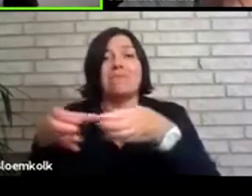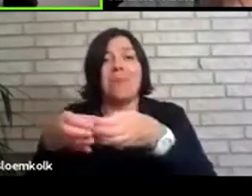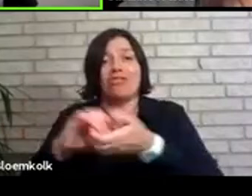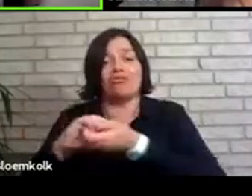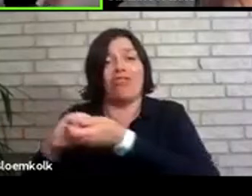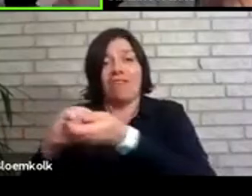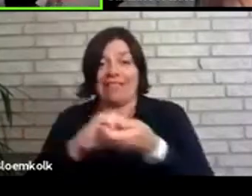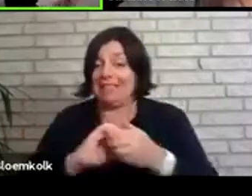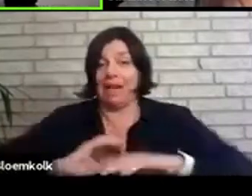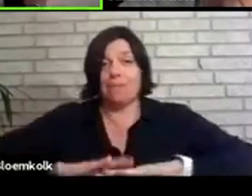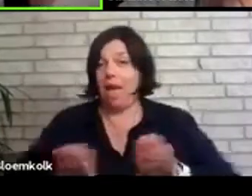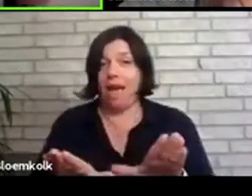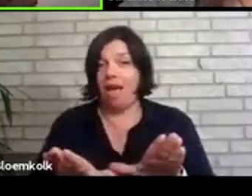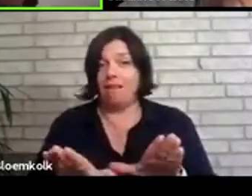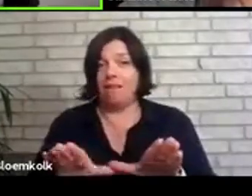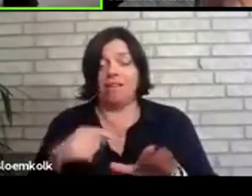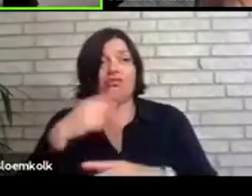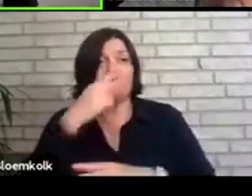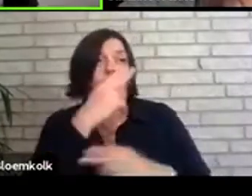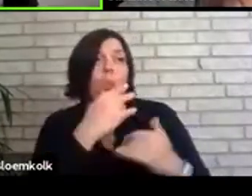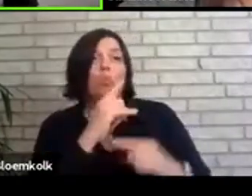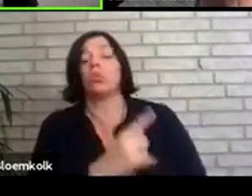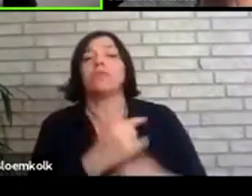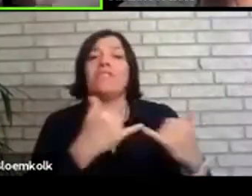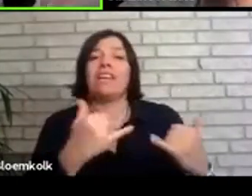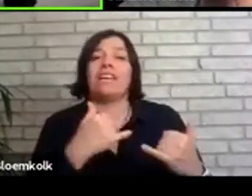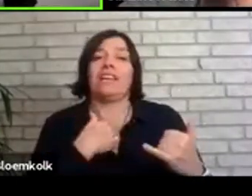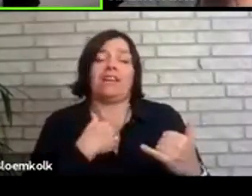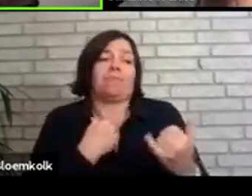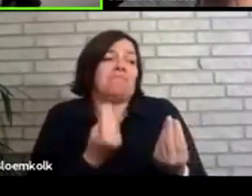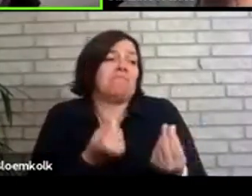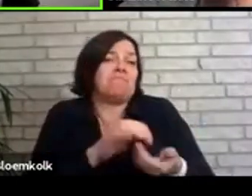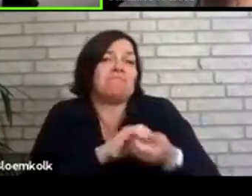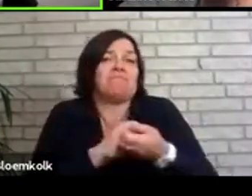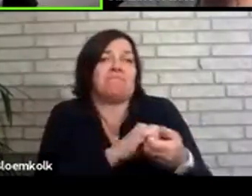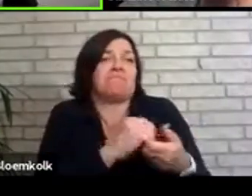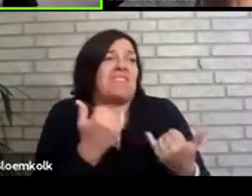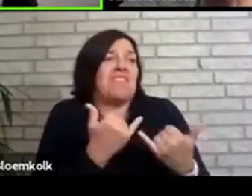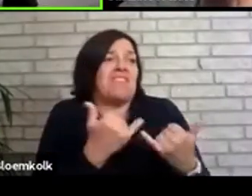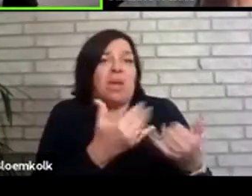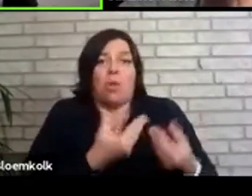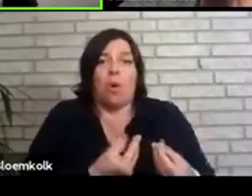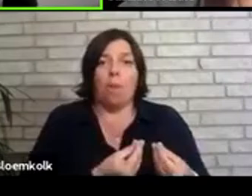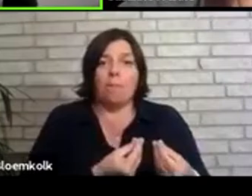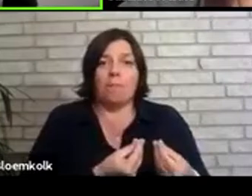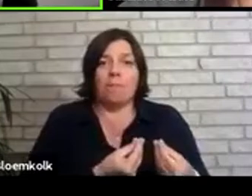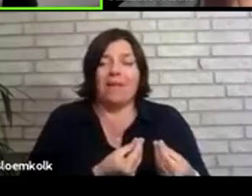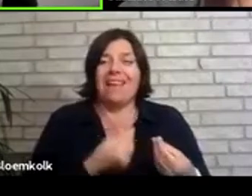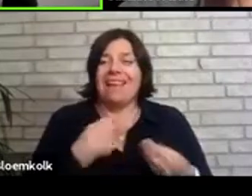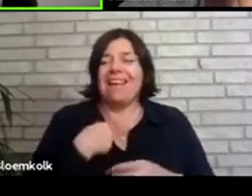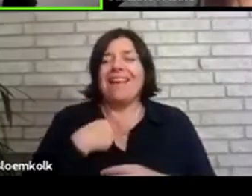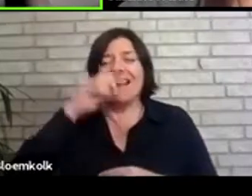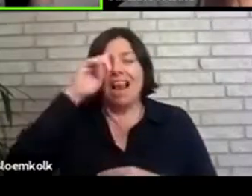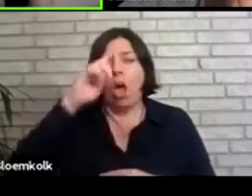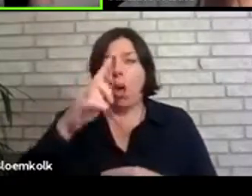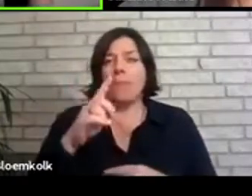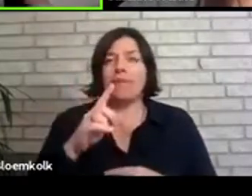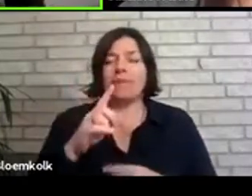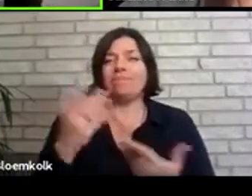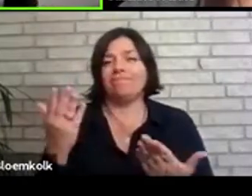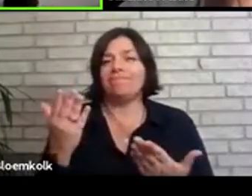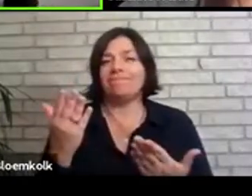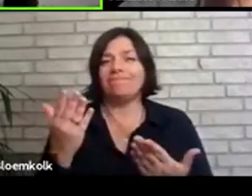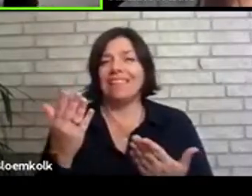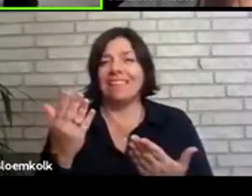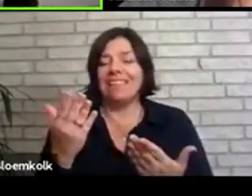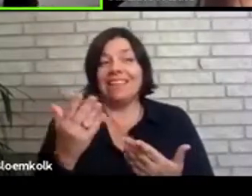tatsächlich auf lange Sicht, also wenn wir jetzt über die restliche Saison reden, durchaus eine Herausforderung, die Leute bei der